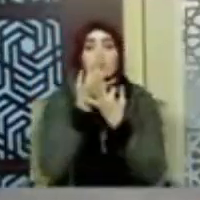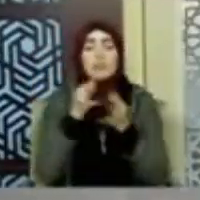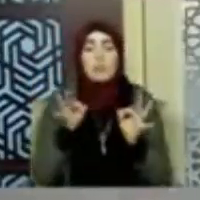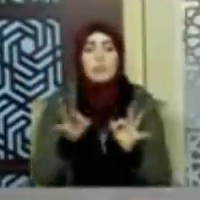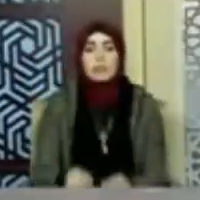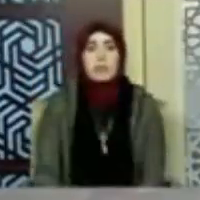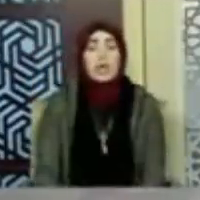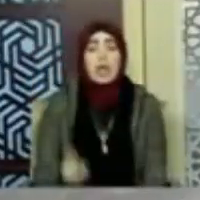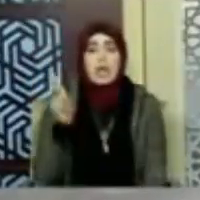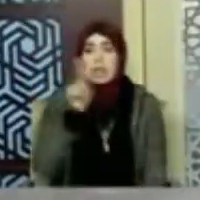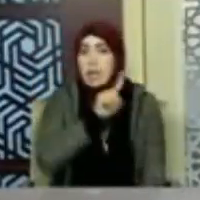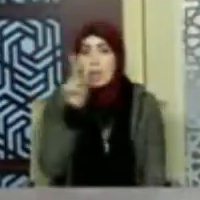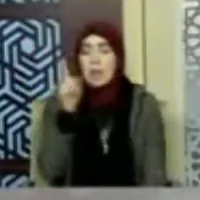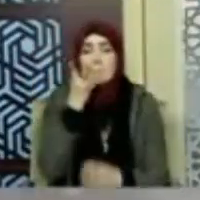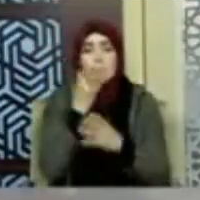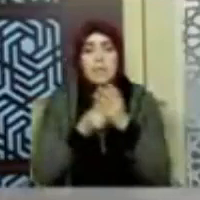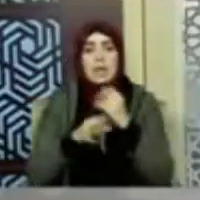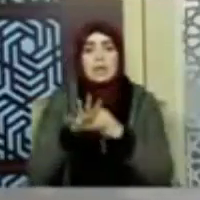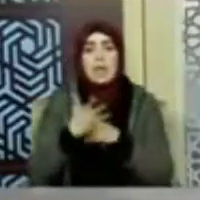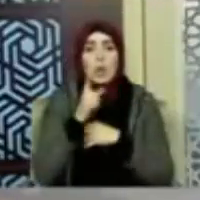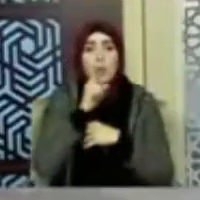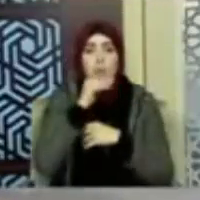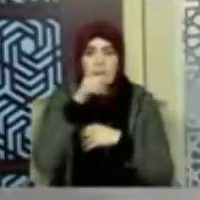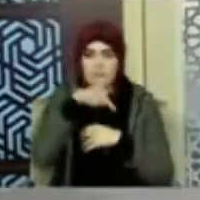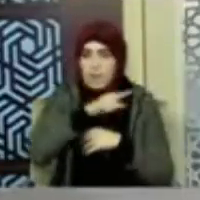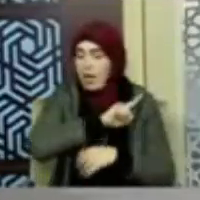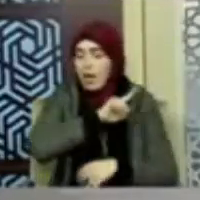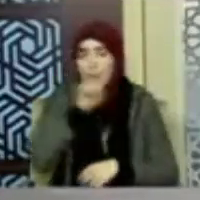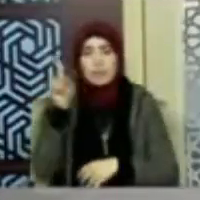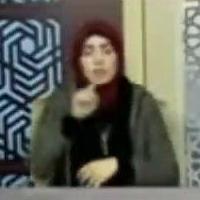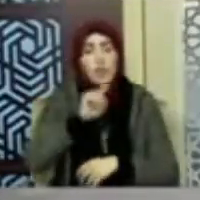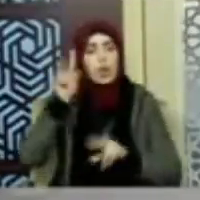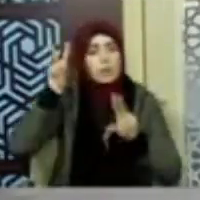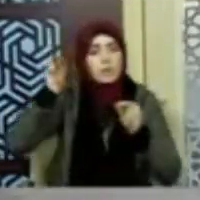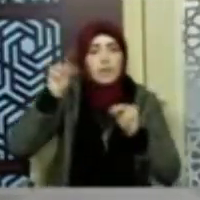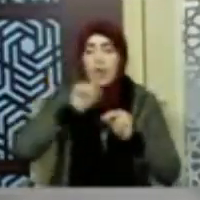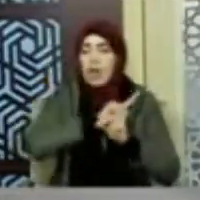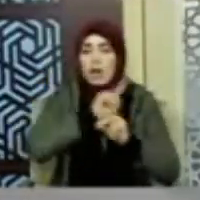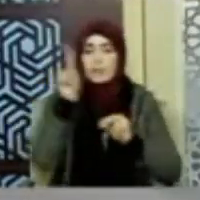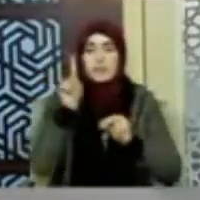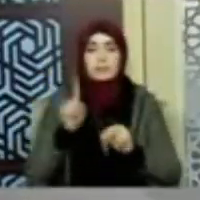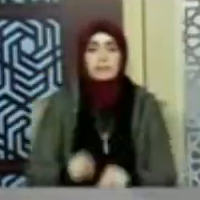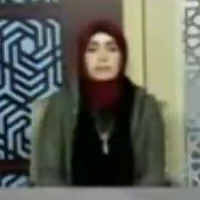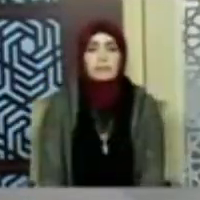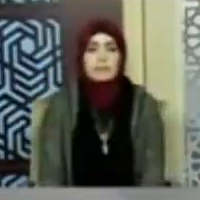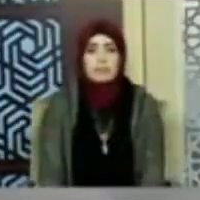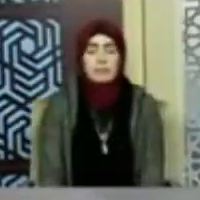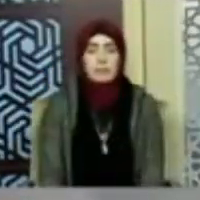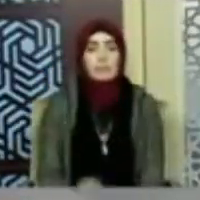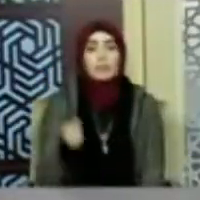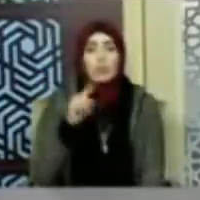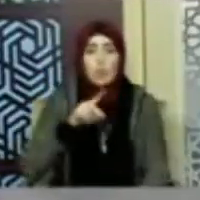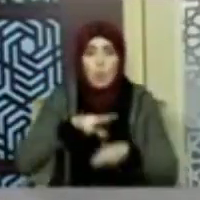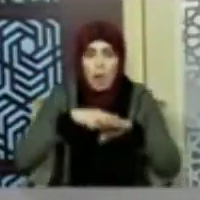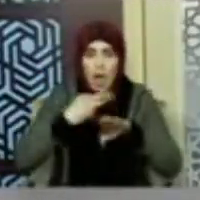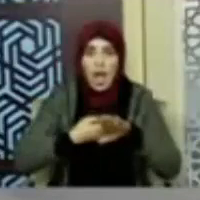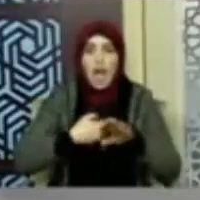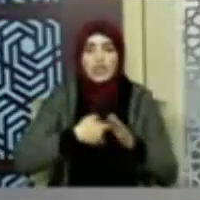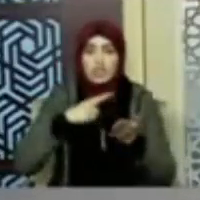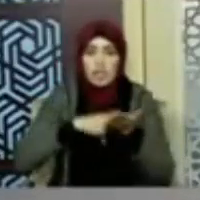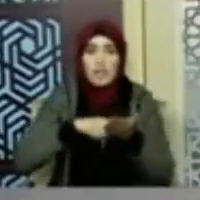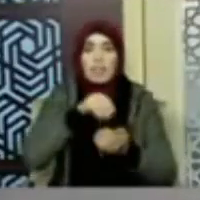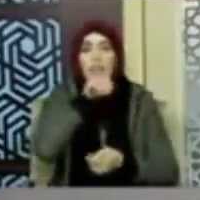الصمد الذي لم يلد ولم يولد ولم يكن له كفوا أحد. وأشهد أن